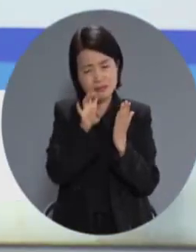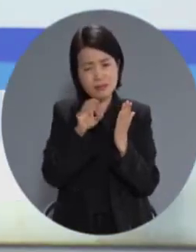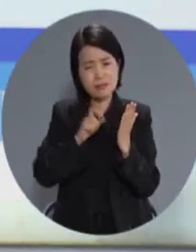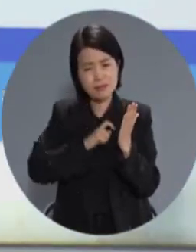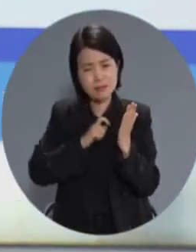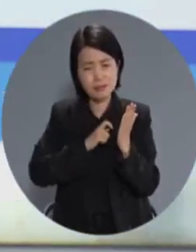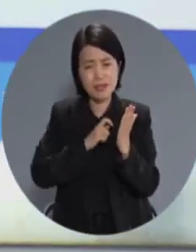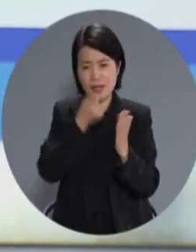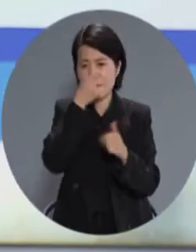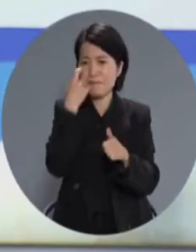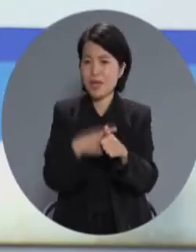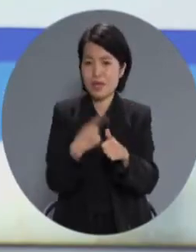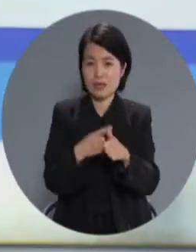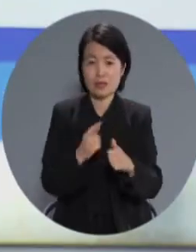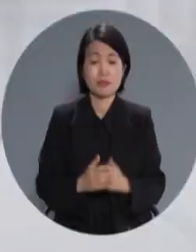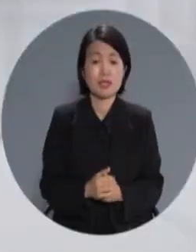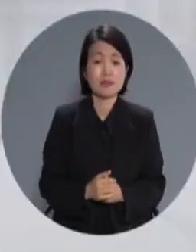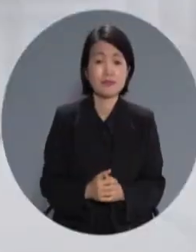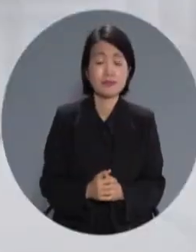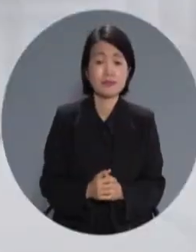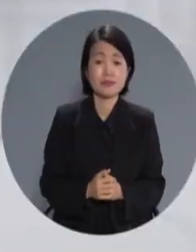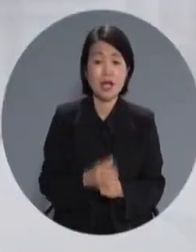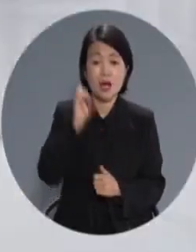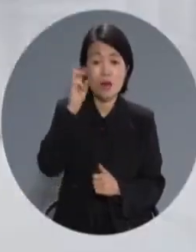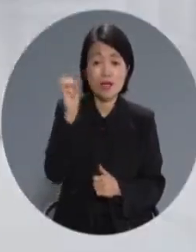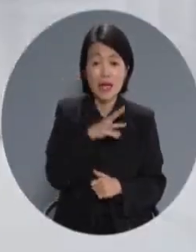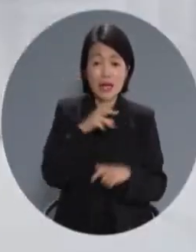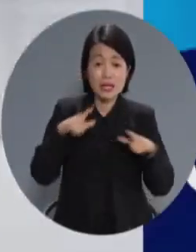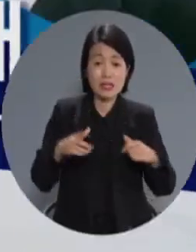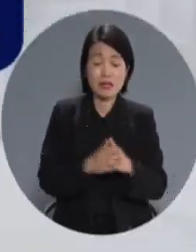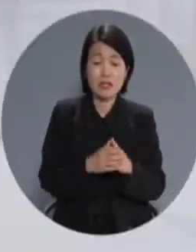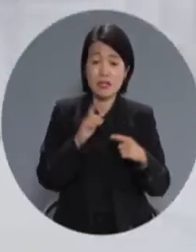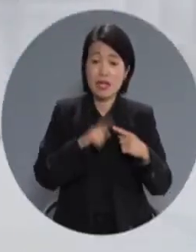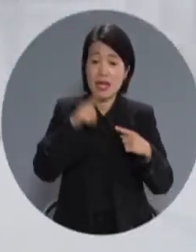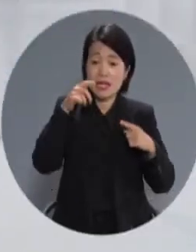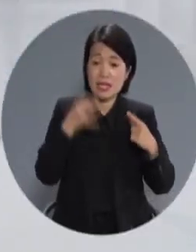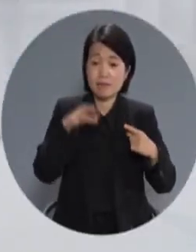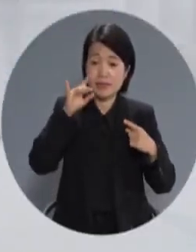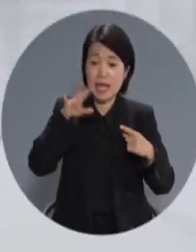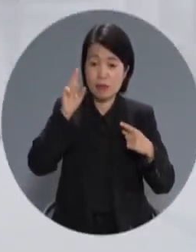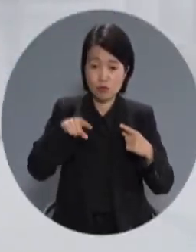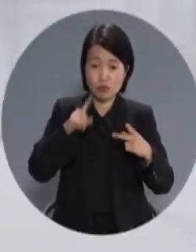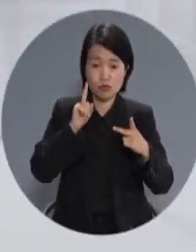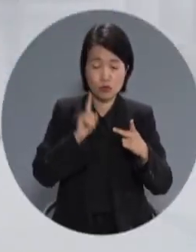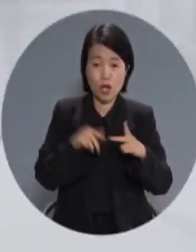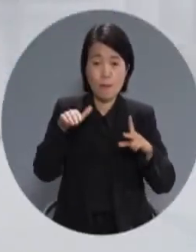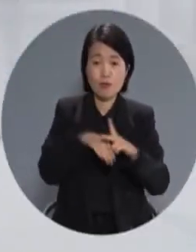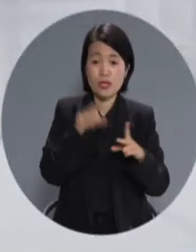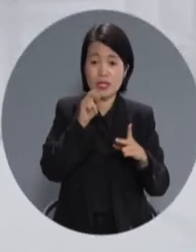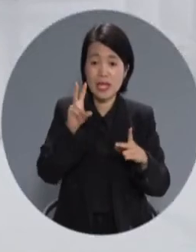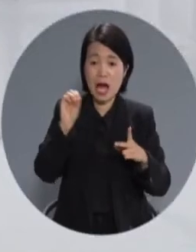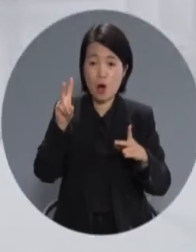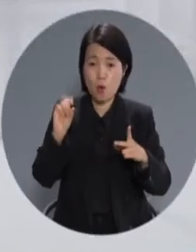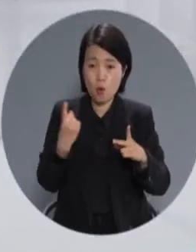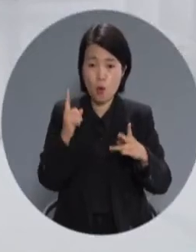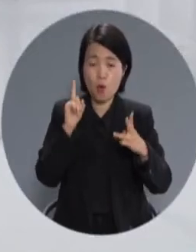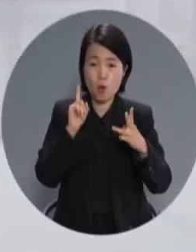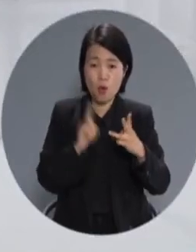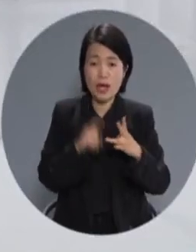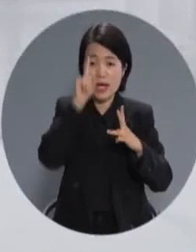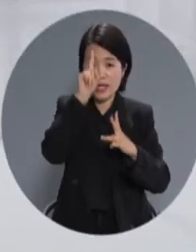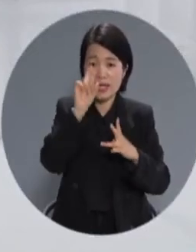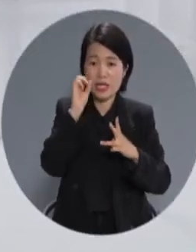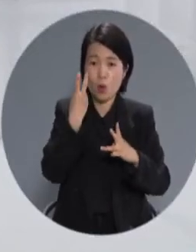없다며 비판을 쏟아냈습니다. 한편 광양에서는 김재무 전라남도 체육회장과 문양호 광양시 의회